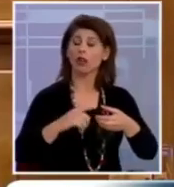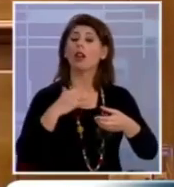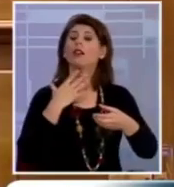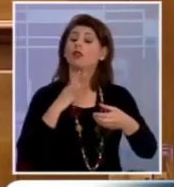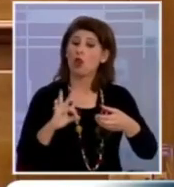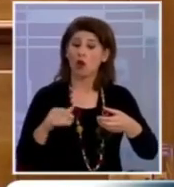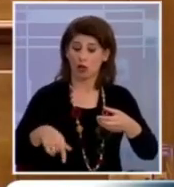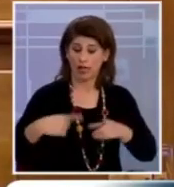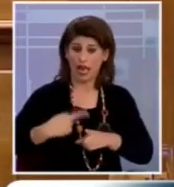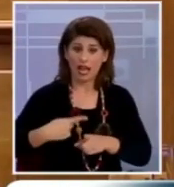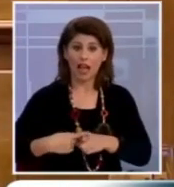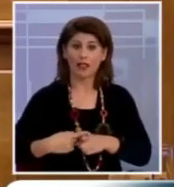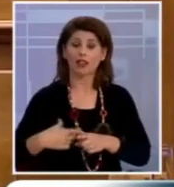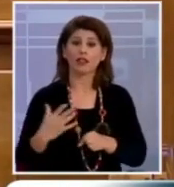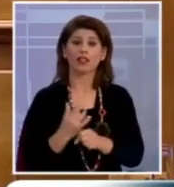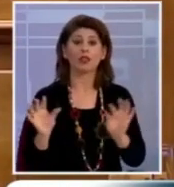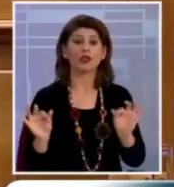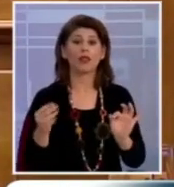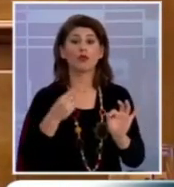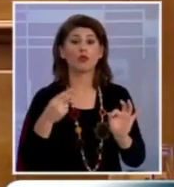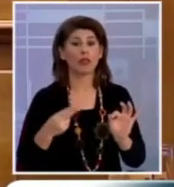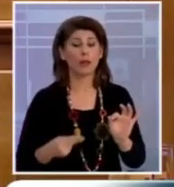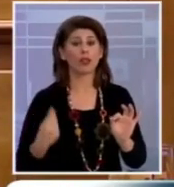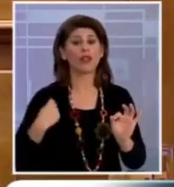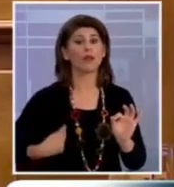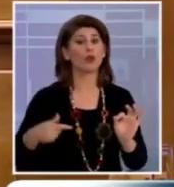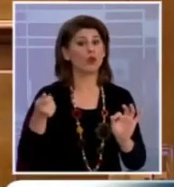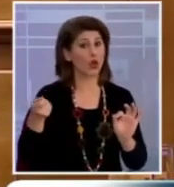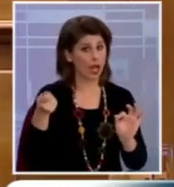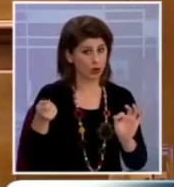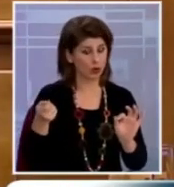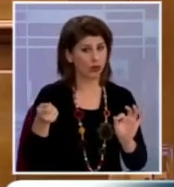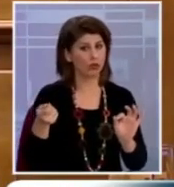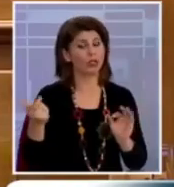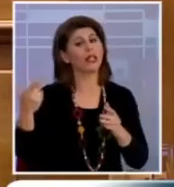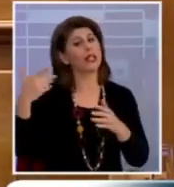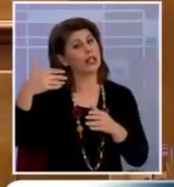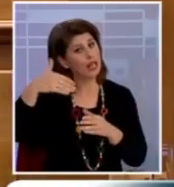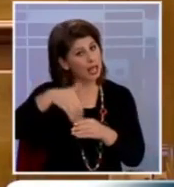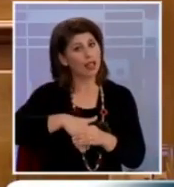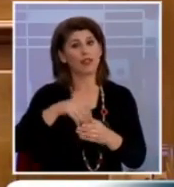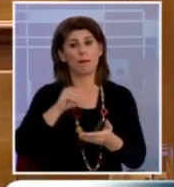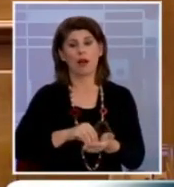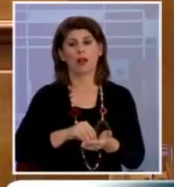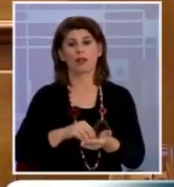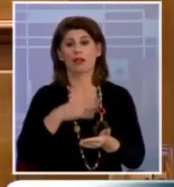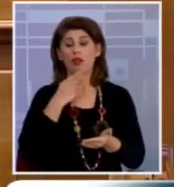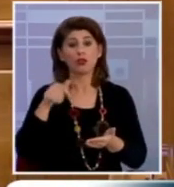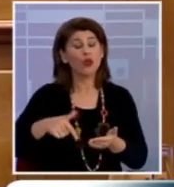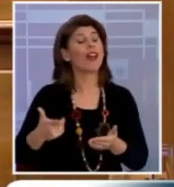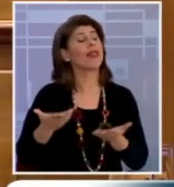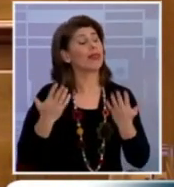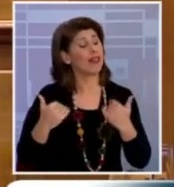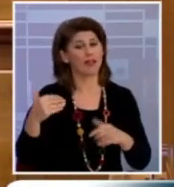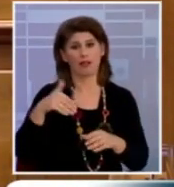χώρα, μέσα από τη ρύθμιση του θέματος του δημόσιου χρέους, να ενταχθεί ξανά, γιατί τώρα δεν είναι